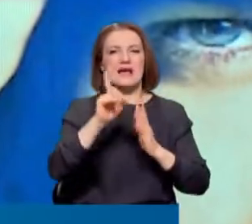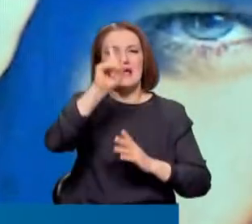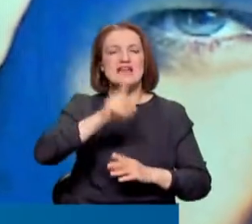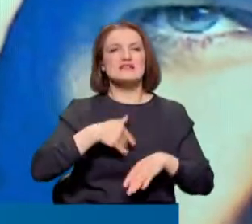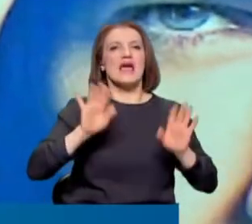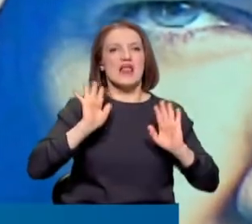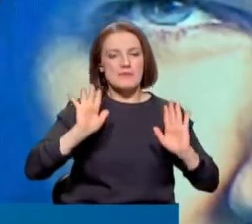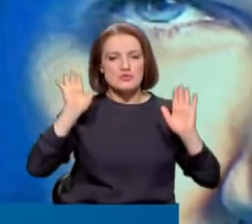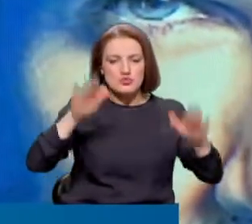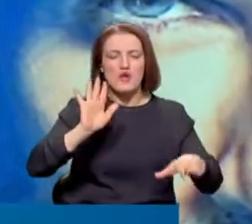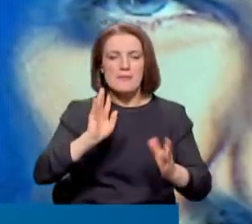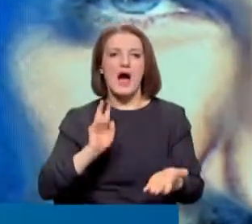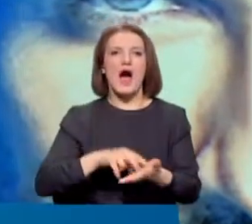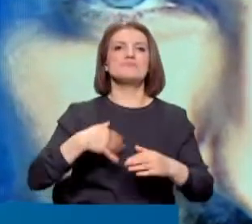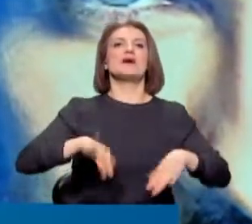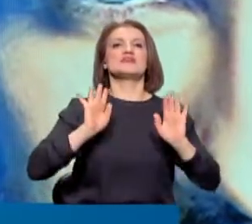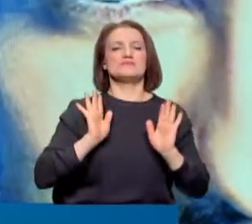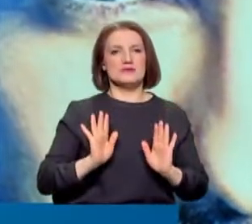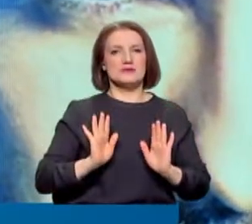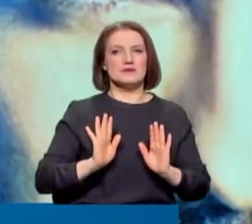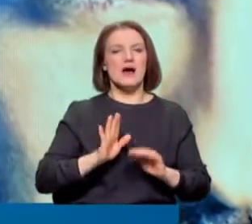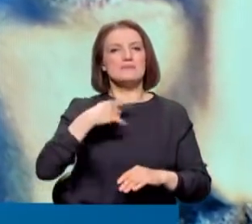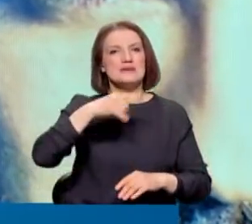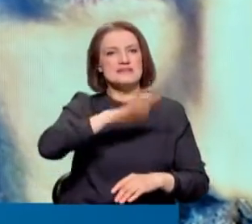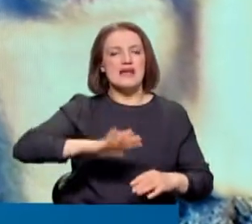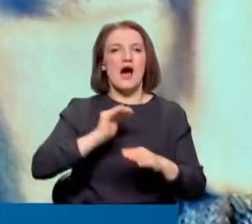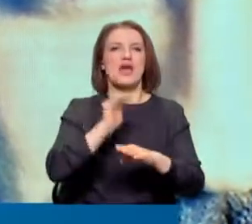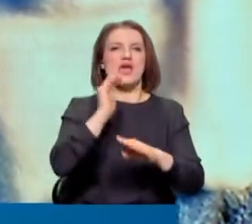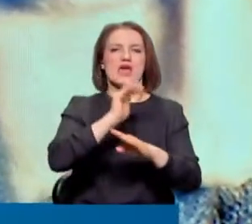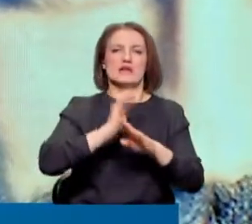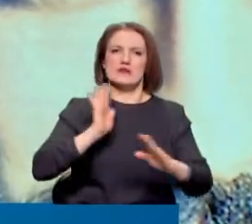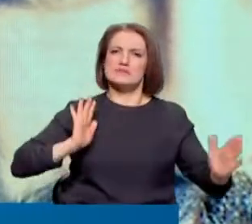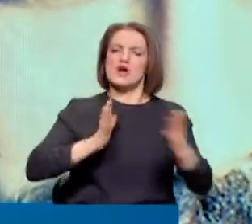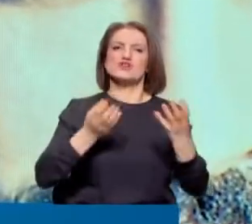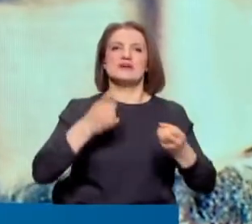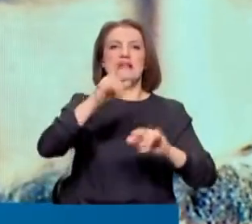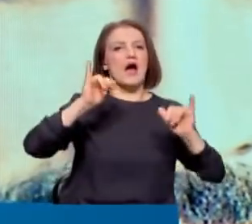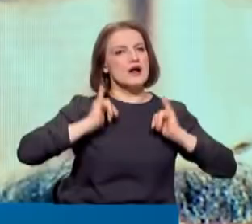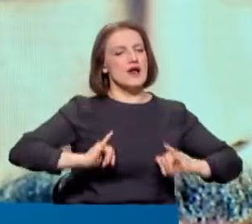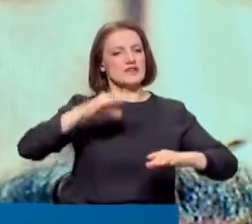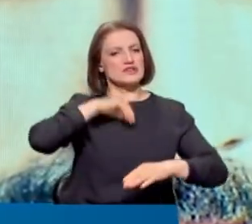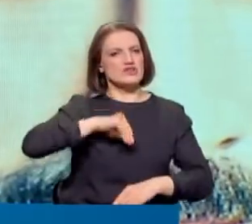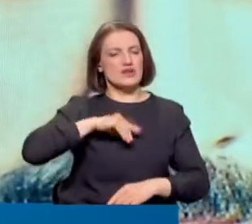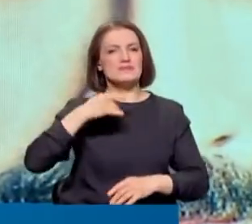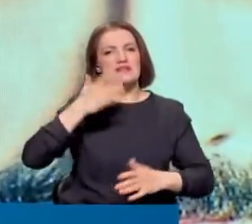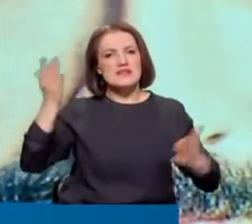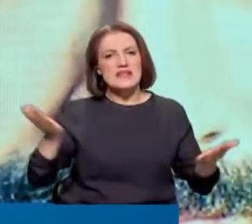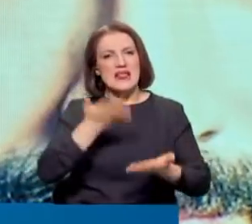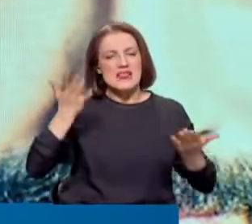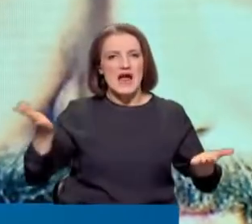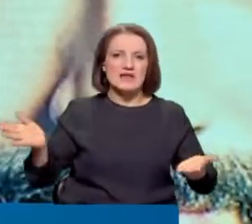düştük Evet ama kalkmadın mı Biz hep hayatı Meydan okumadık mı sen ferah tut içini Biz neler